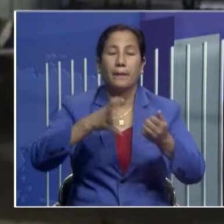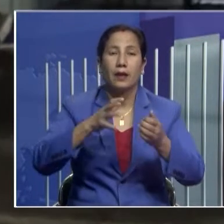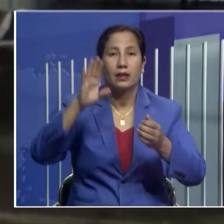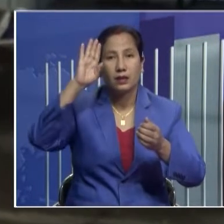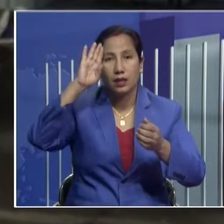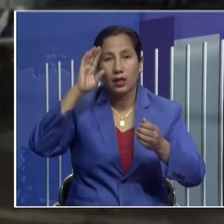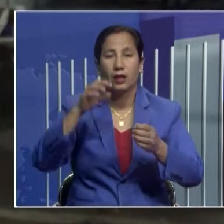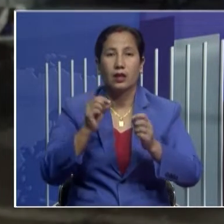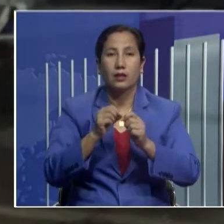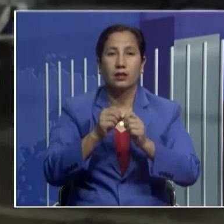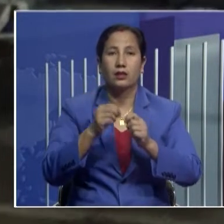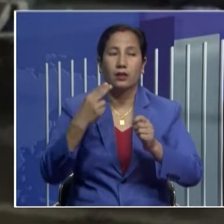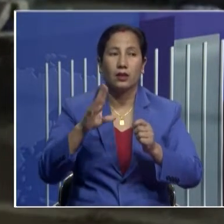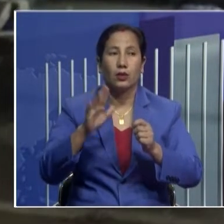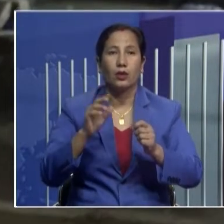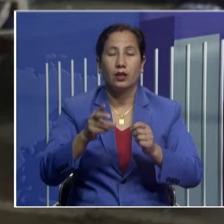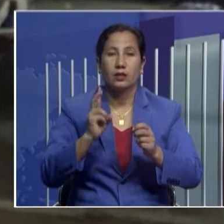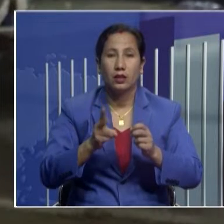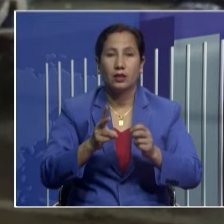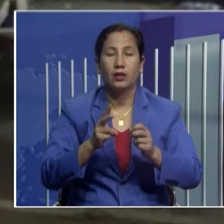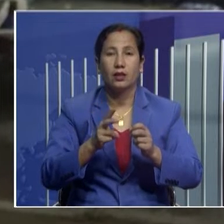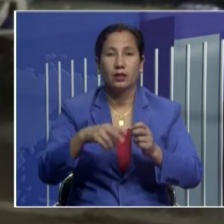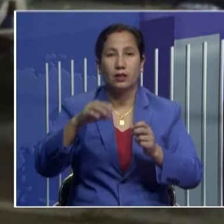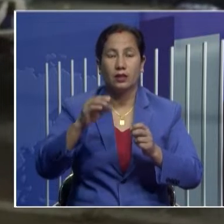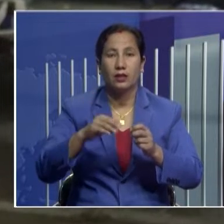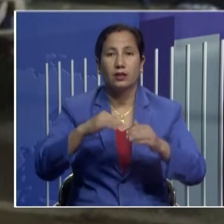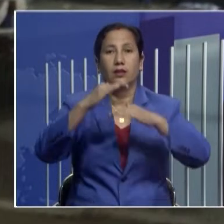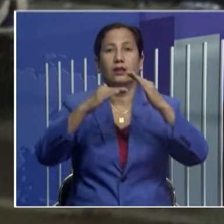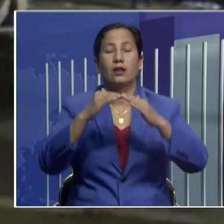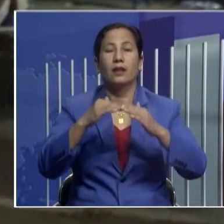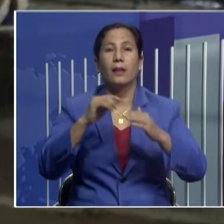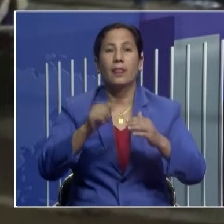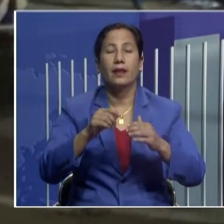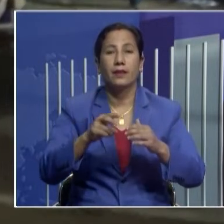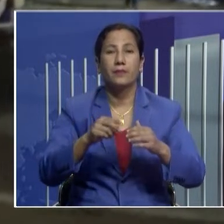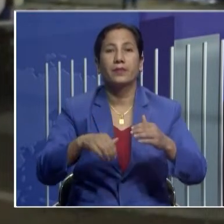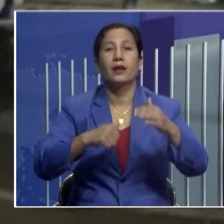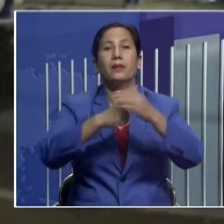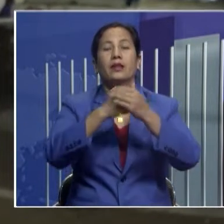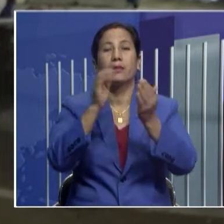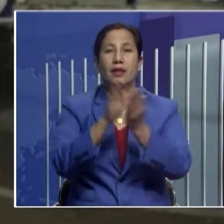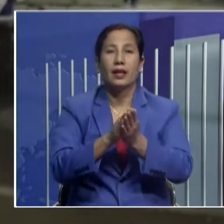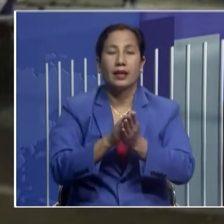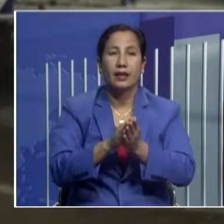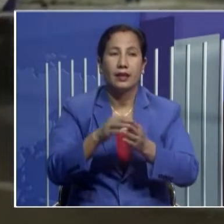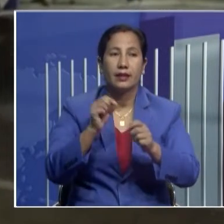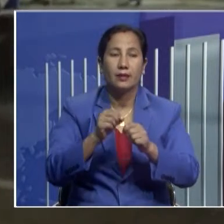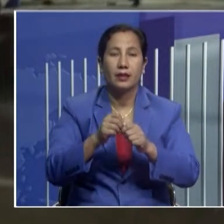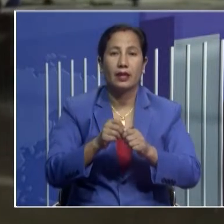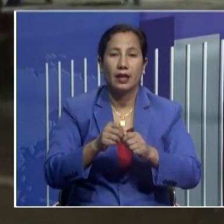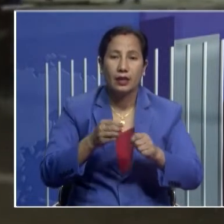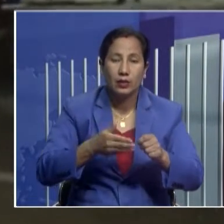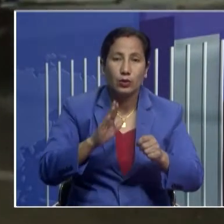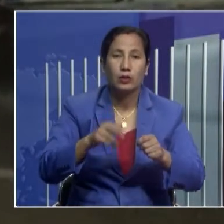भवन निर्माण कार्यले गति लिएको हो। यसै गरी अन्य विकास निर्माणको कामलाई पनि सरकारले यसै गरी प्राथमिकतामा राखेर निर्माण कार्यलाई गति दियो